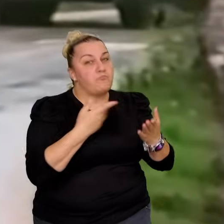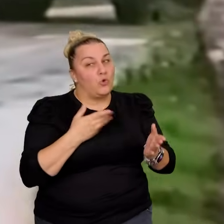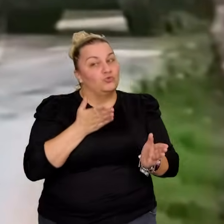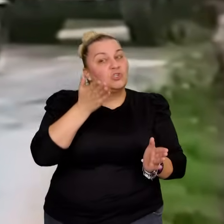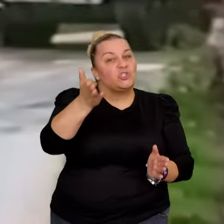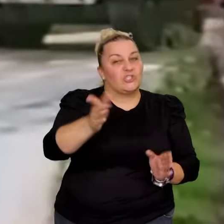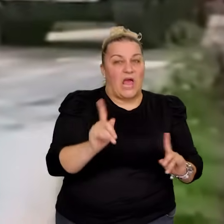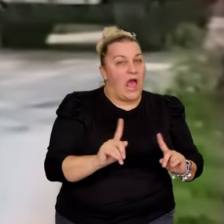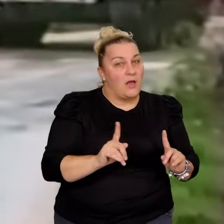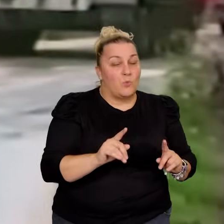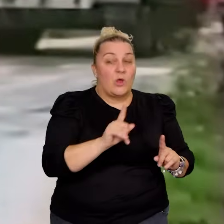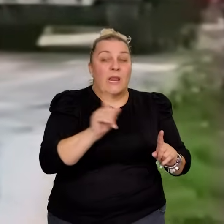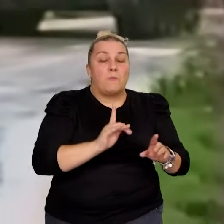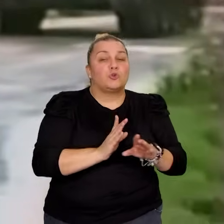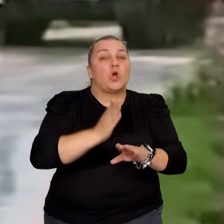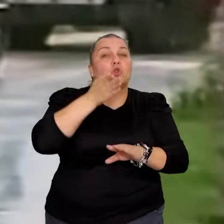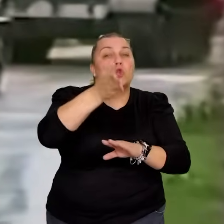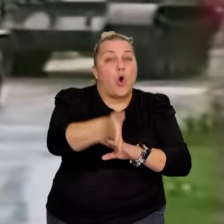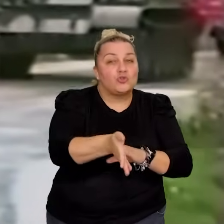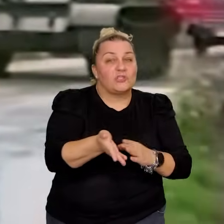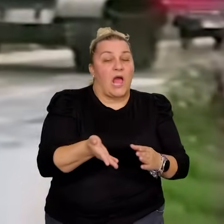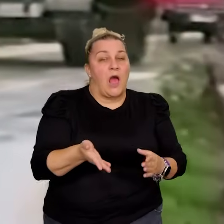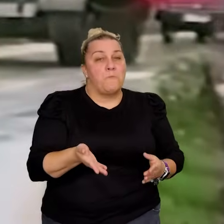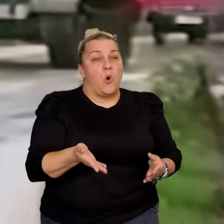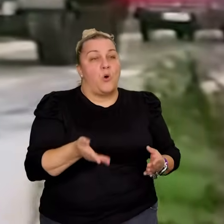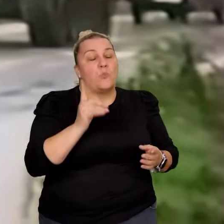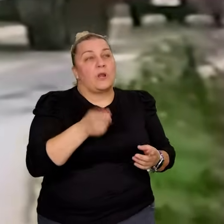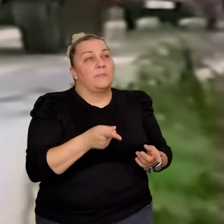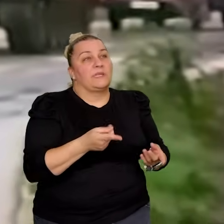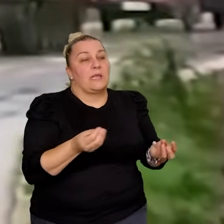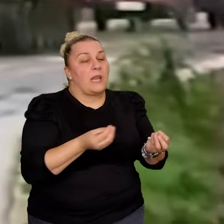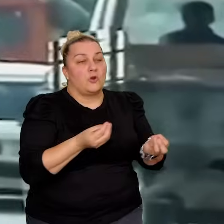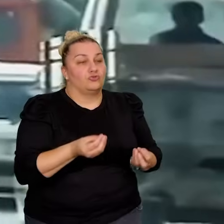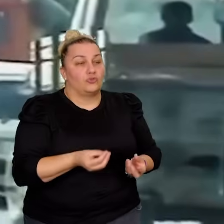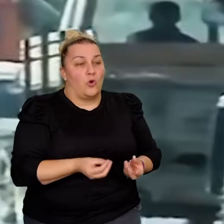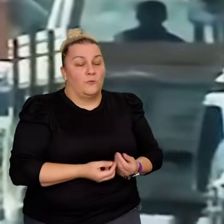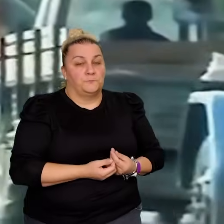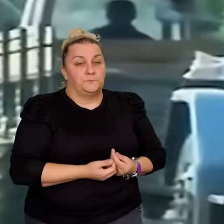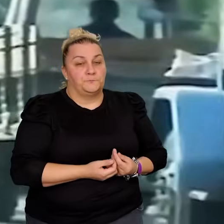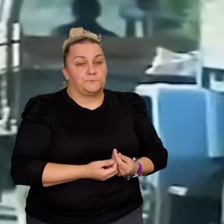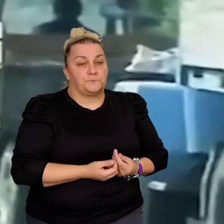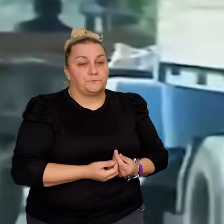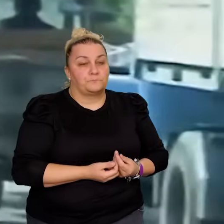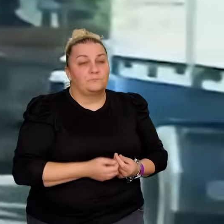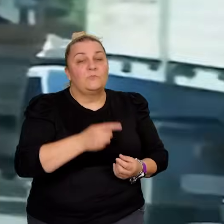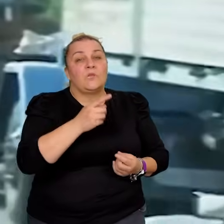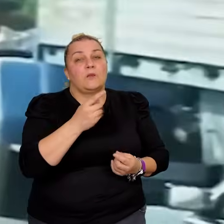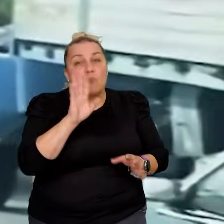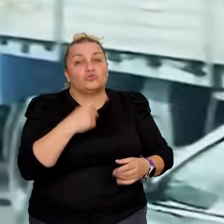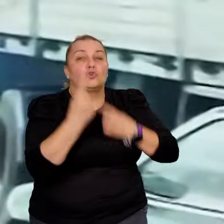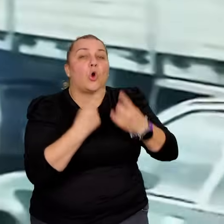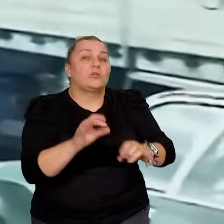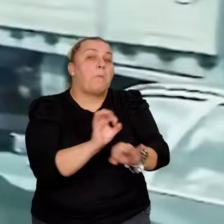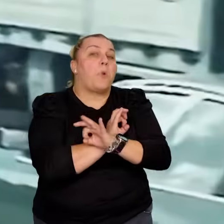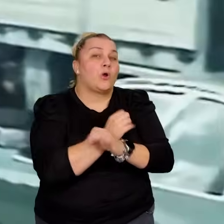moglo više ni doći tamo bez neke žrtve i bez jednostavno da bi pogibeljne situacije